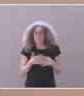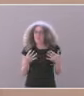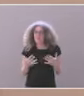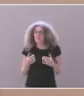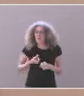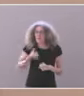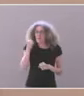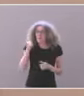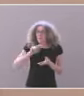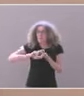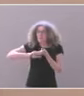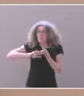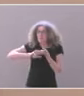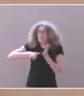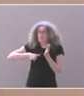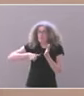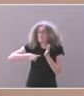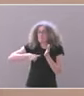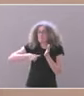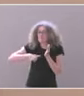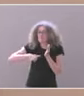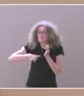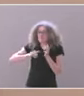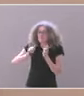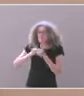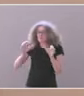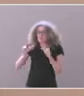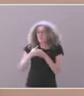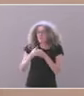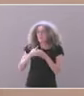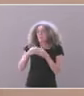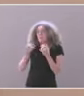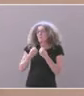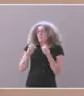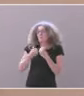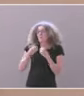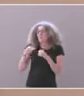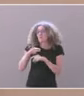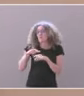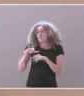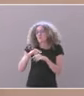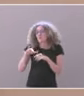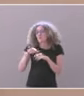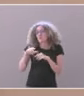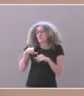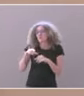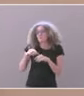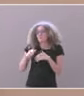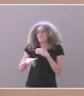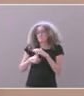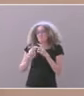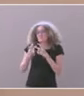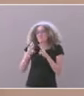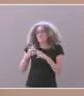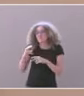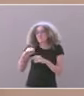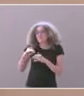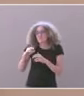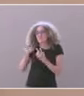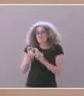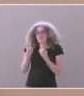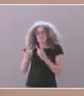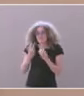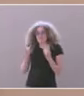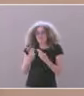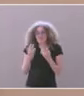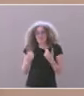session hier avec le groupe Action Logement Cité Jardin, après avoir mis le premier coup de pioche quand même hier à la